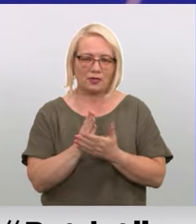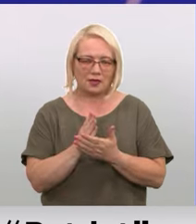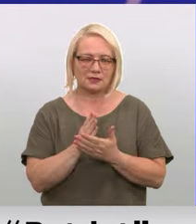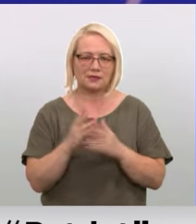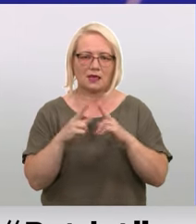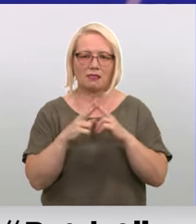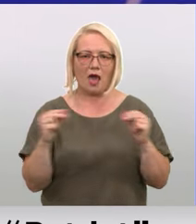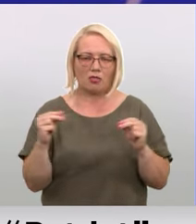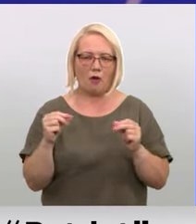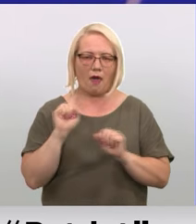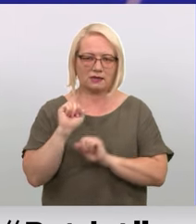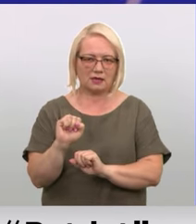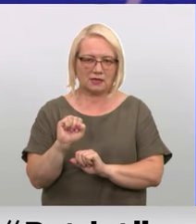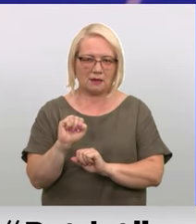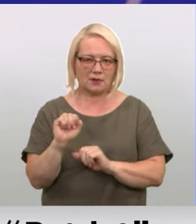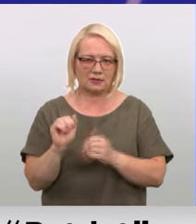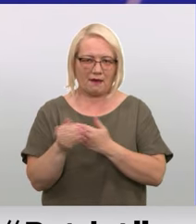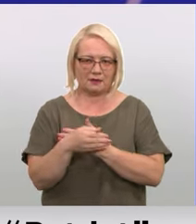NATO vairoga.